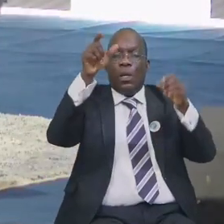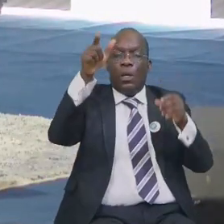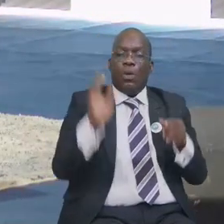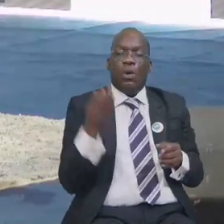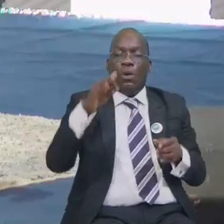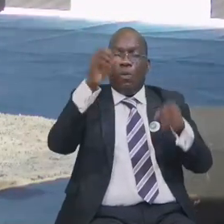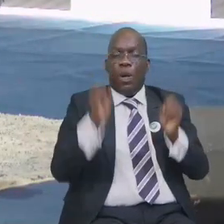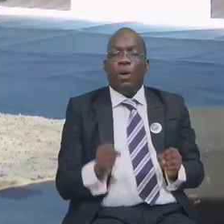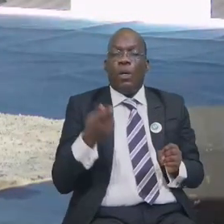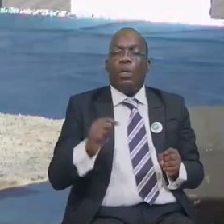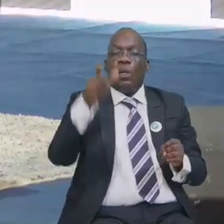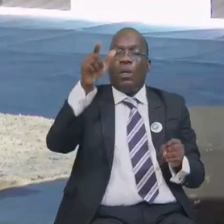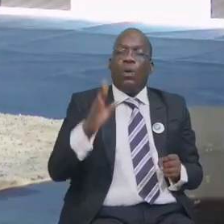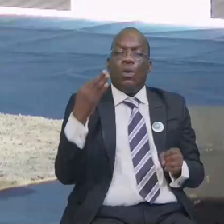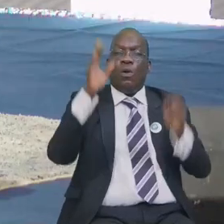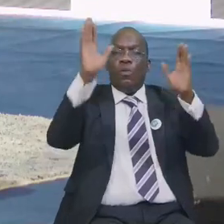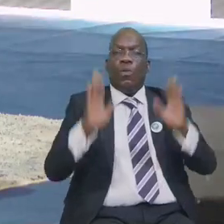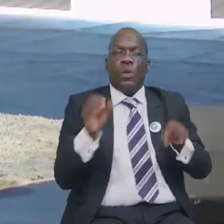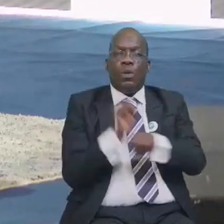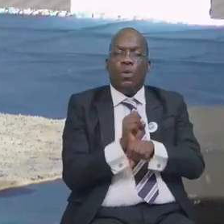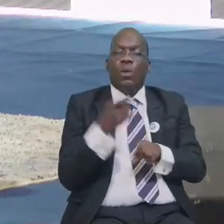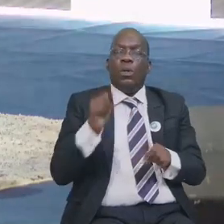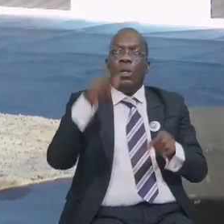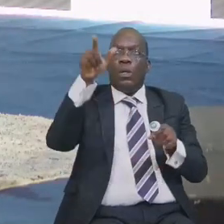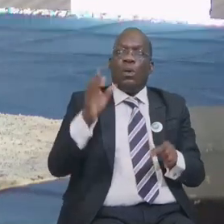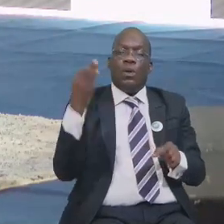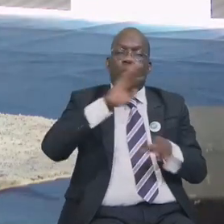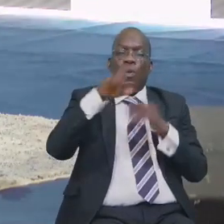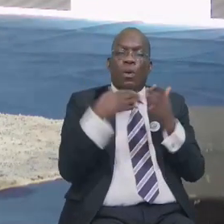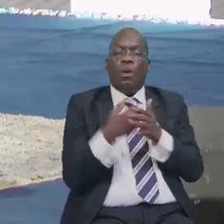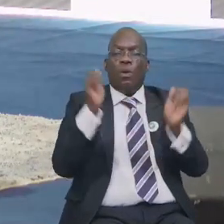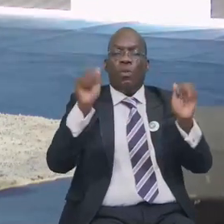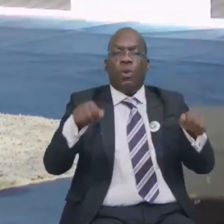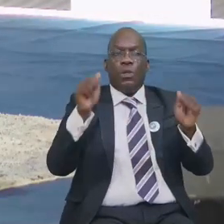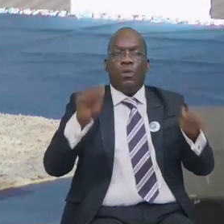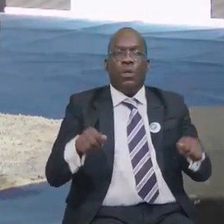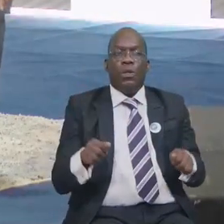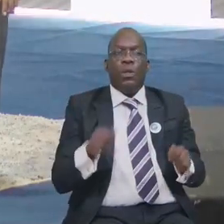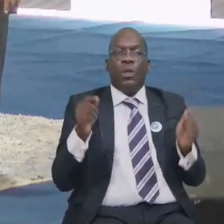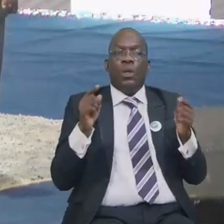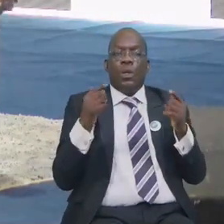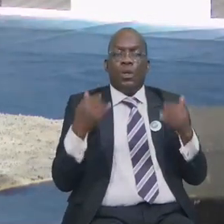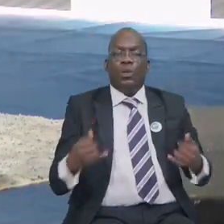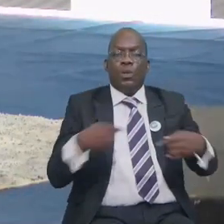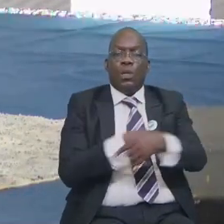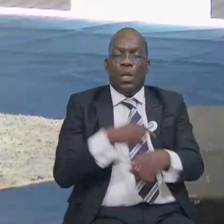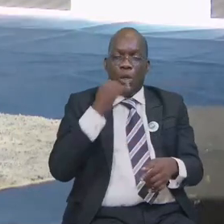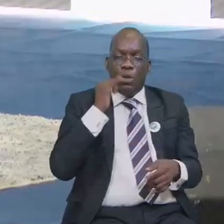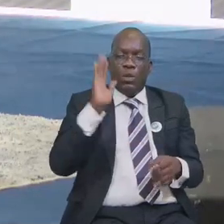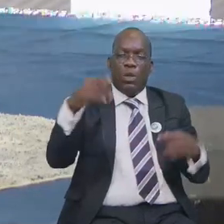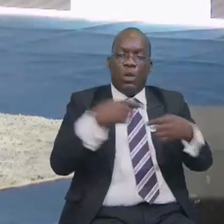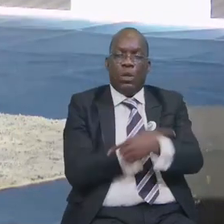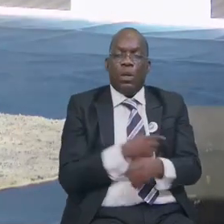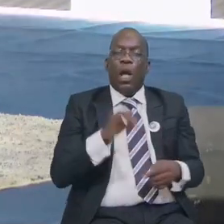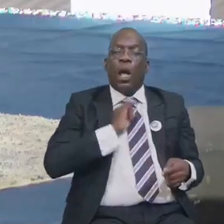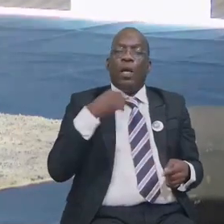de miracle, le Dieu de toute possibilité. Et aujourd'hui, c'est ton jour. Ta vie